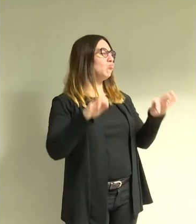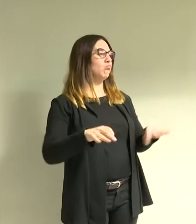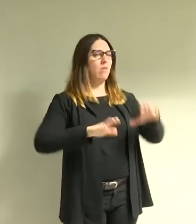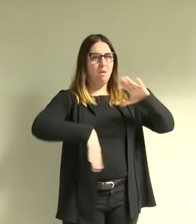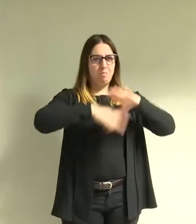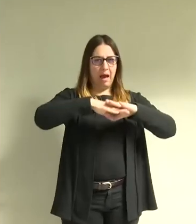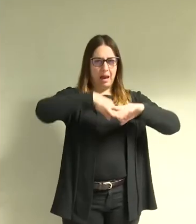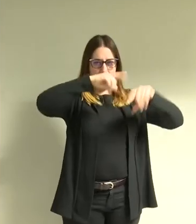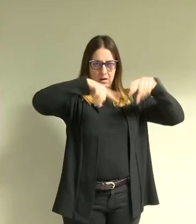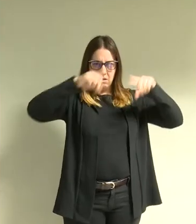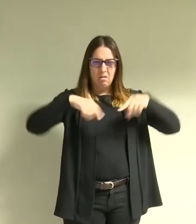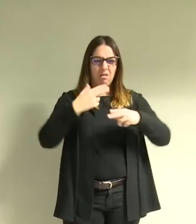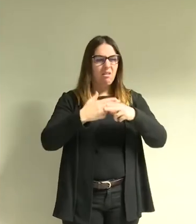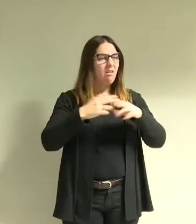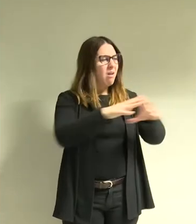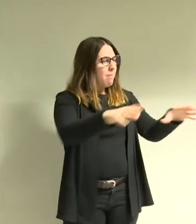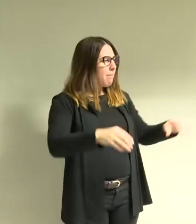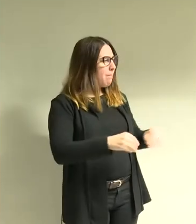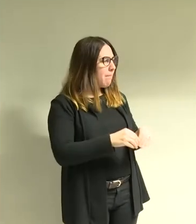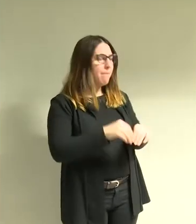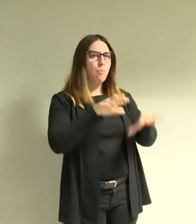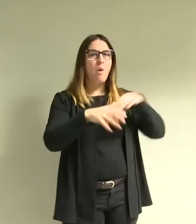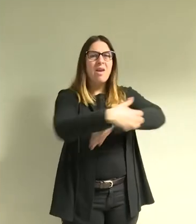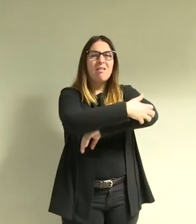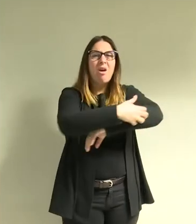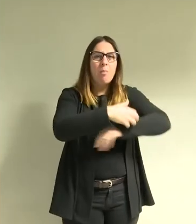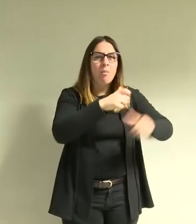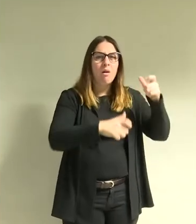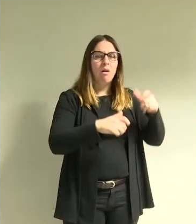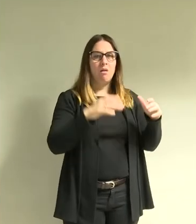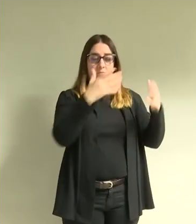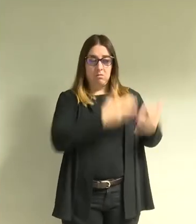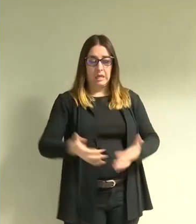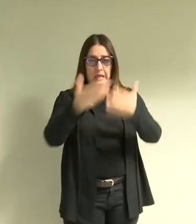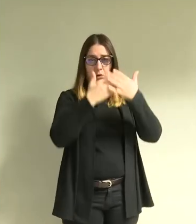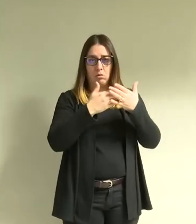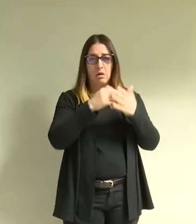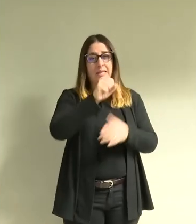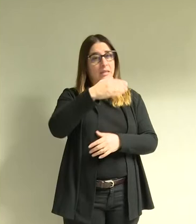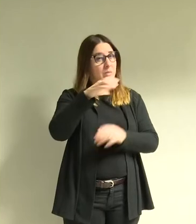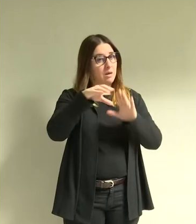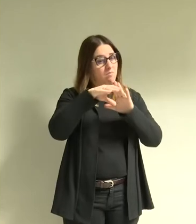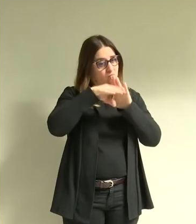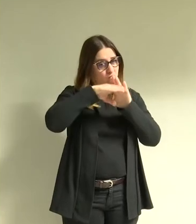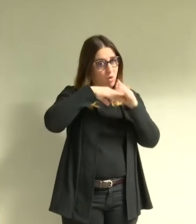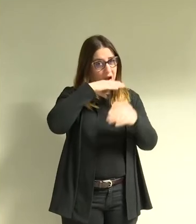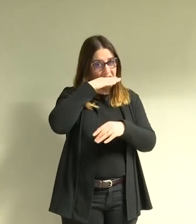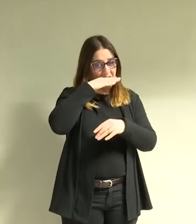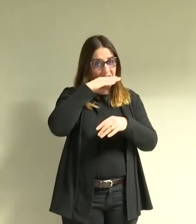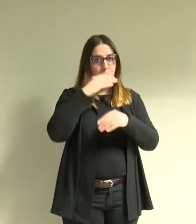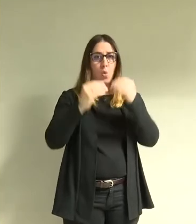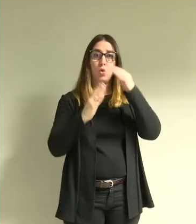que vous appelez ménages à revenus très modestes c'est à dire j'ai fait le calcul un peu moins du smic un revenu supérieur